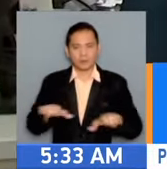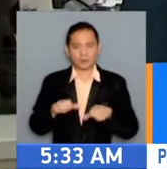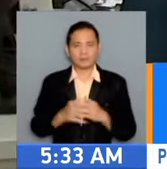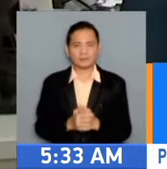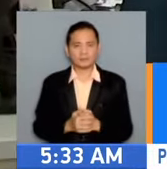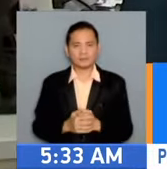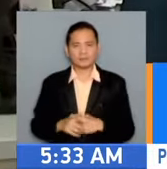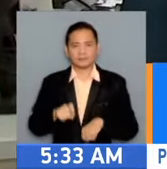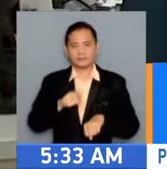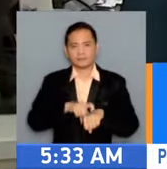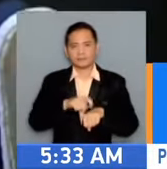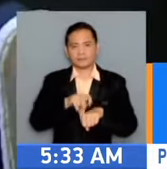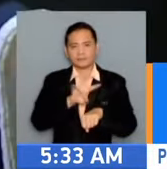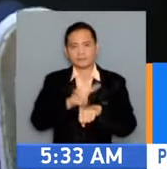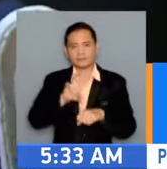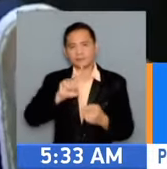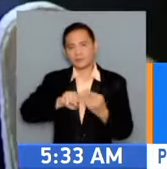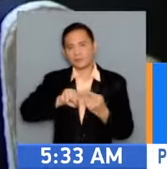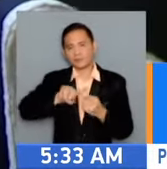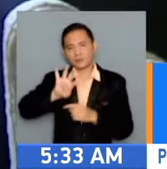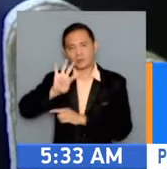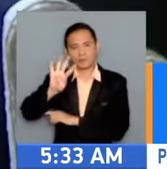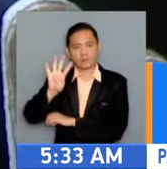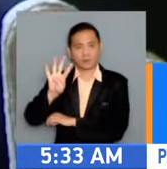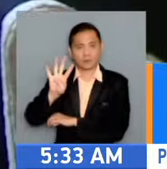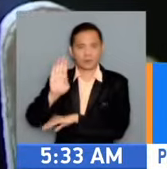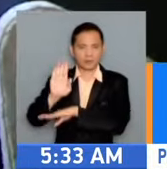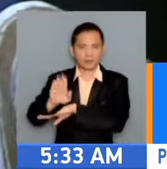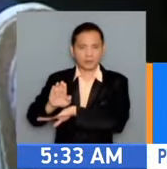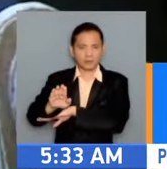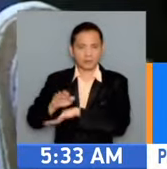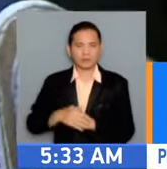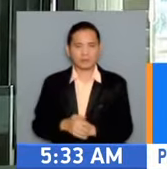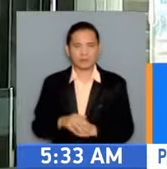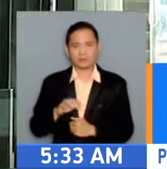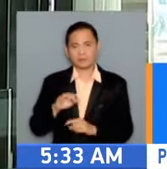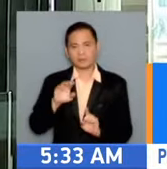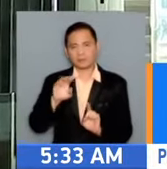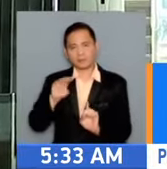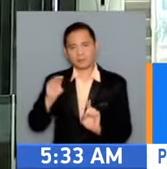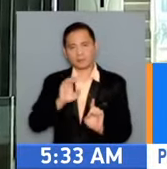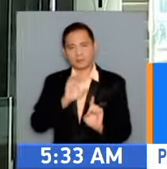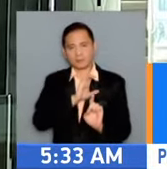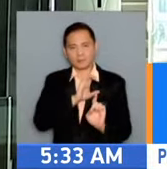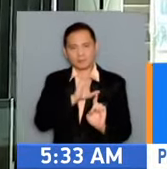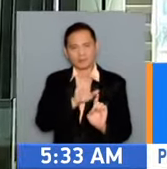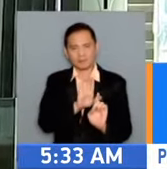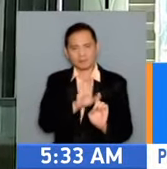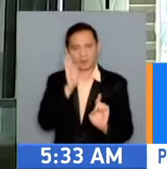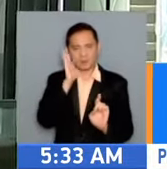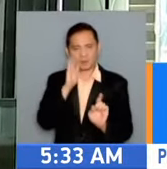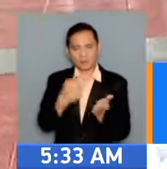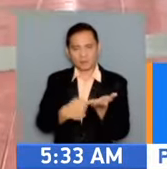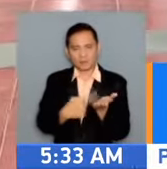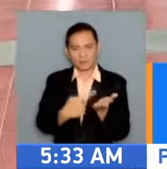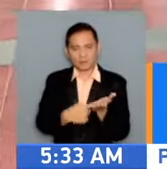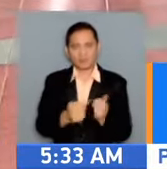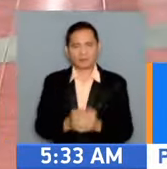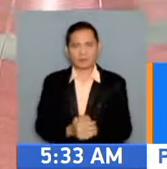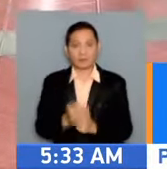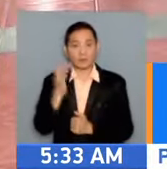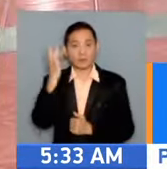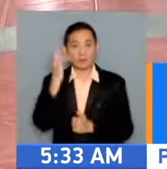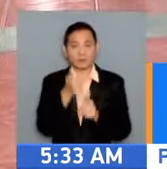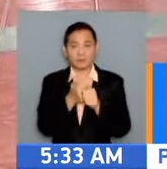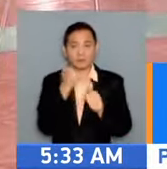ng hapon base sa resolusyon ng Metro Manila Council. Layan daw ng mas pinaagang pasok, natugunan ang matinding traffic sa NCR at